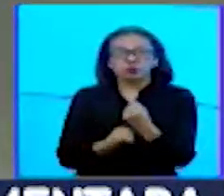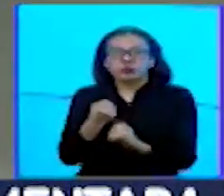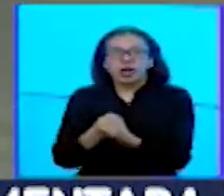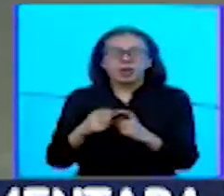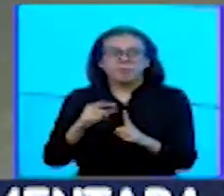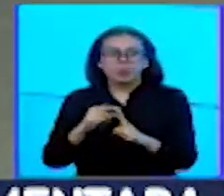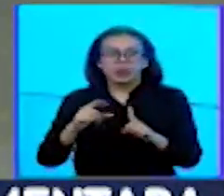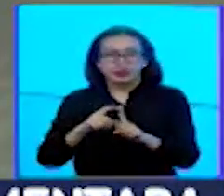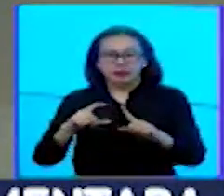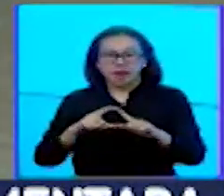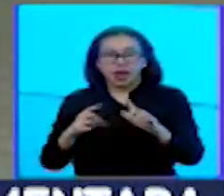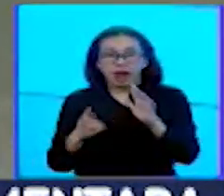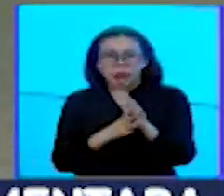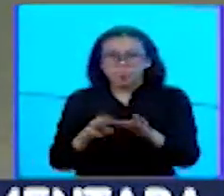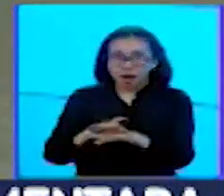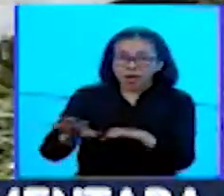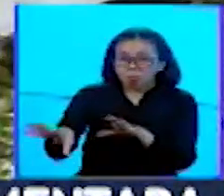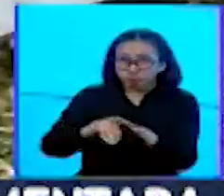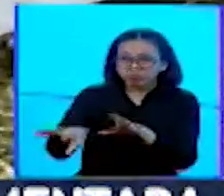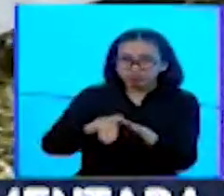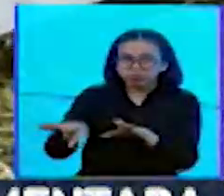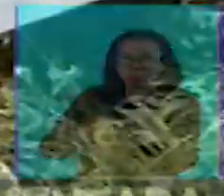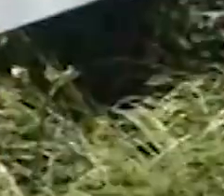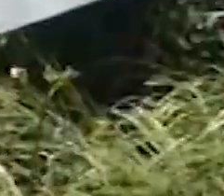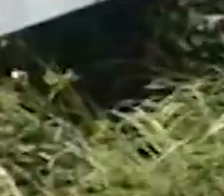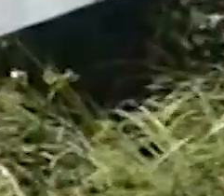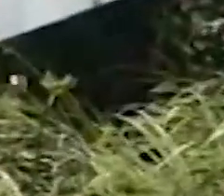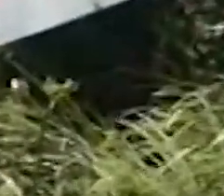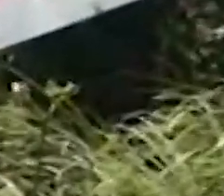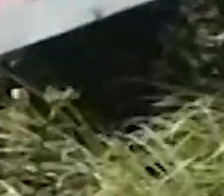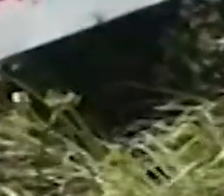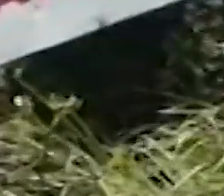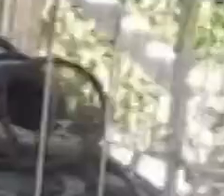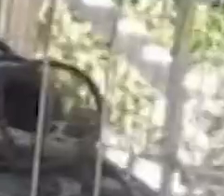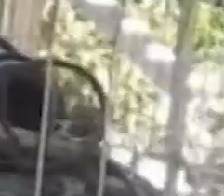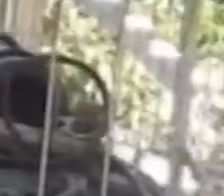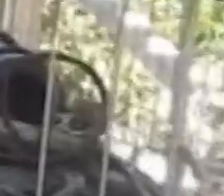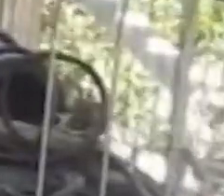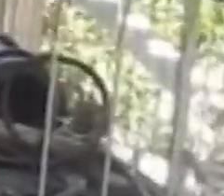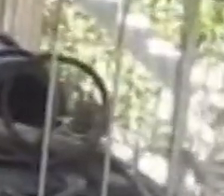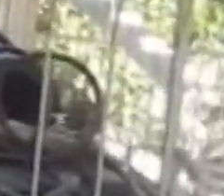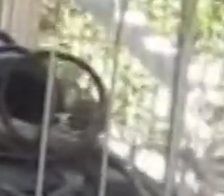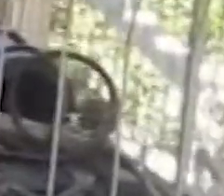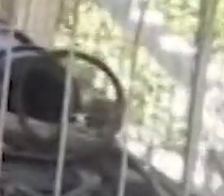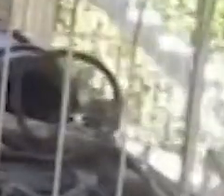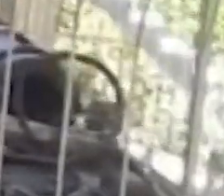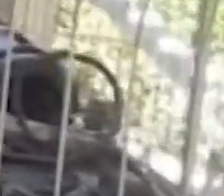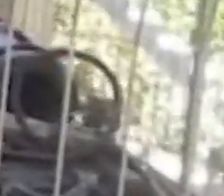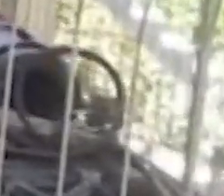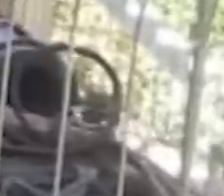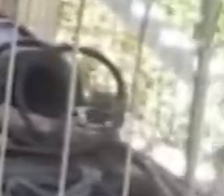Solo terpaksa menghentikan operasional selama 6 jam akibat pencemaran yang terjadi. Dari aliran dari Kali Samen